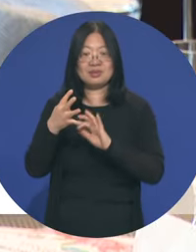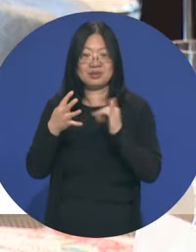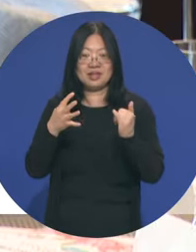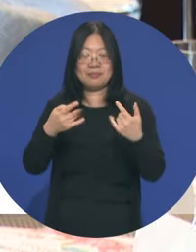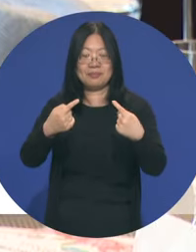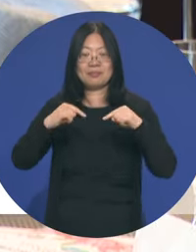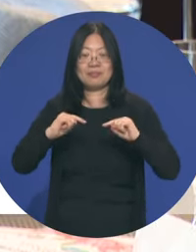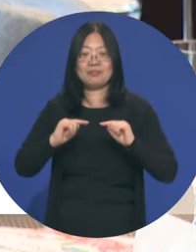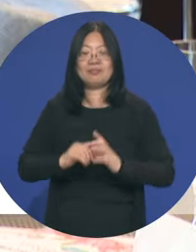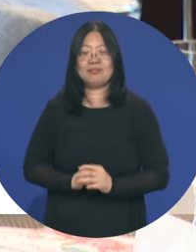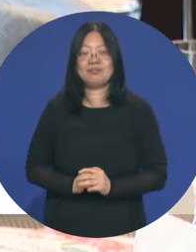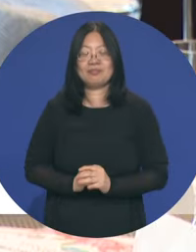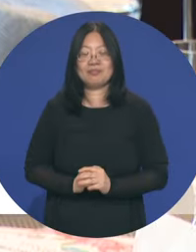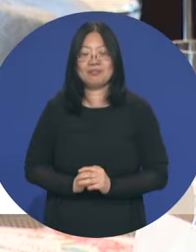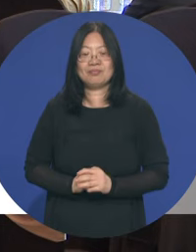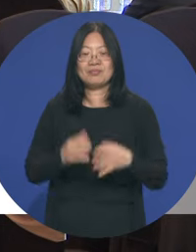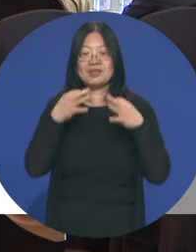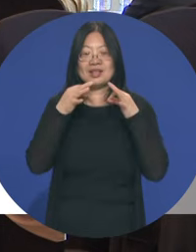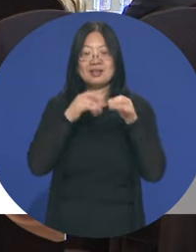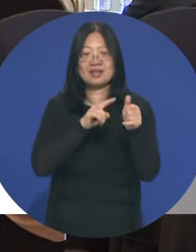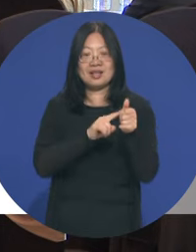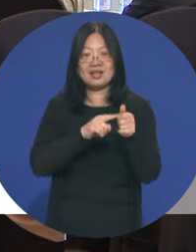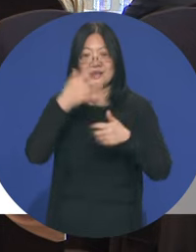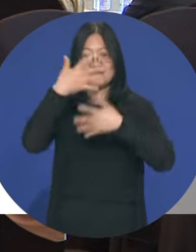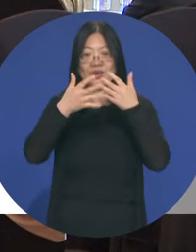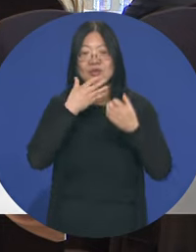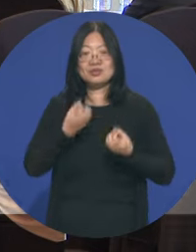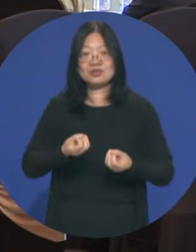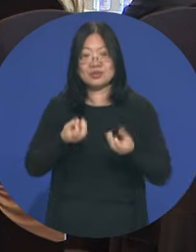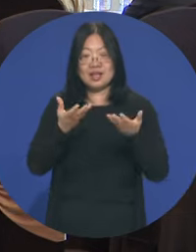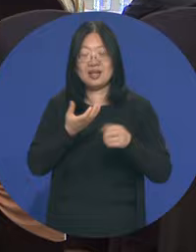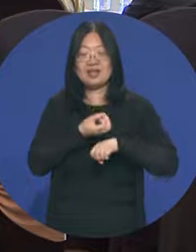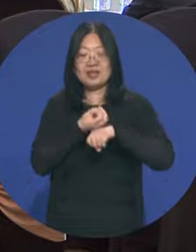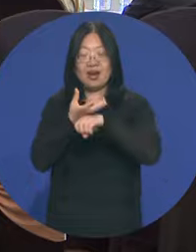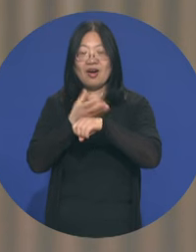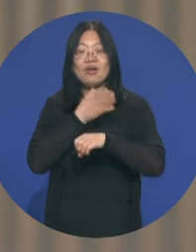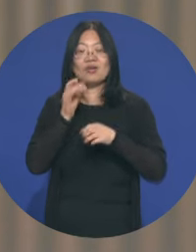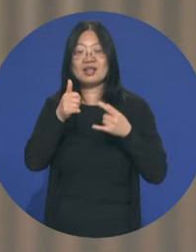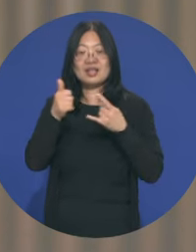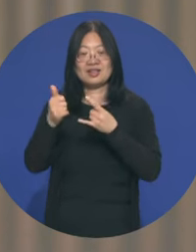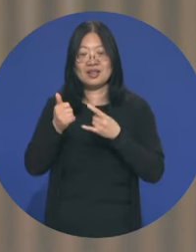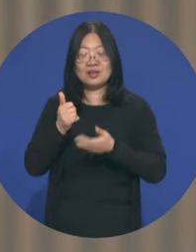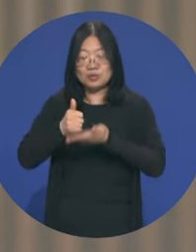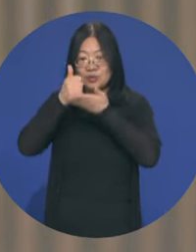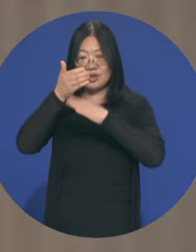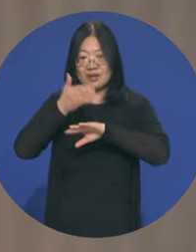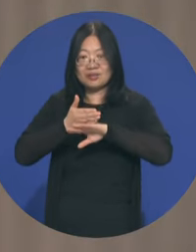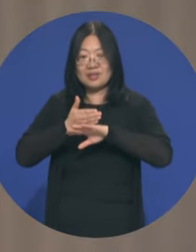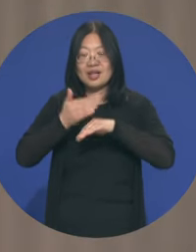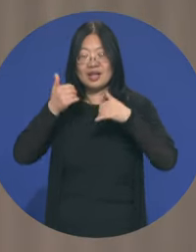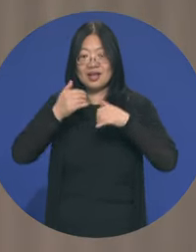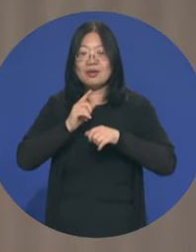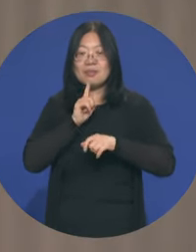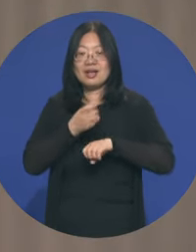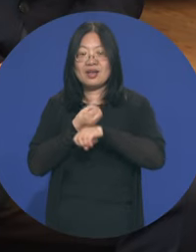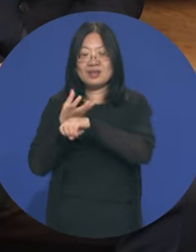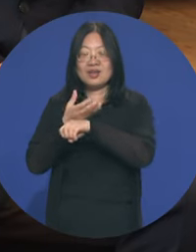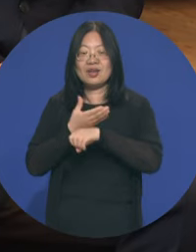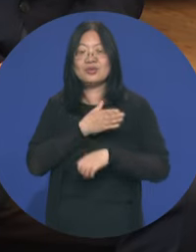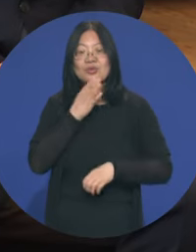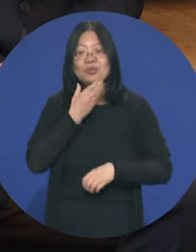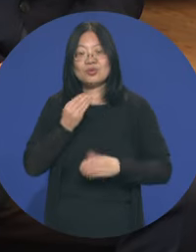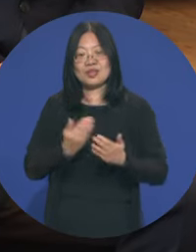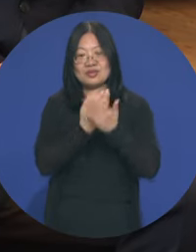등 400여 명이 참석했습니다. 김동연 지사는 영상 축사를 통해 어르신들께 존경과 감사의 인사를